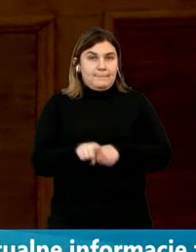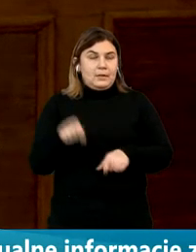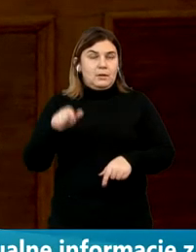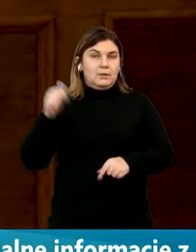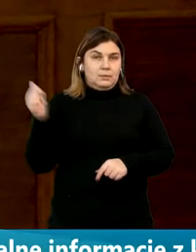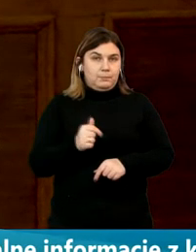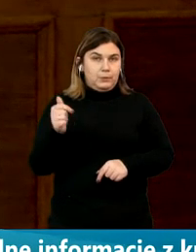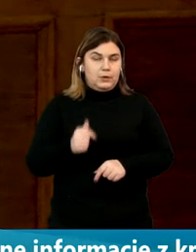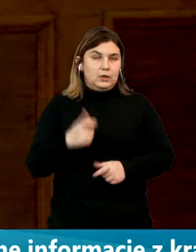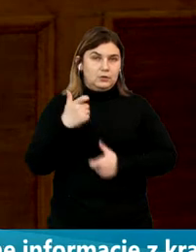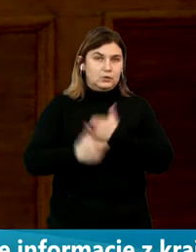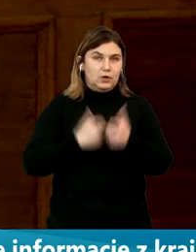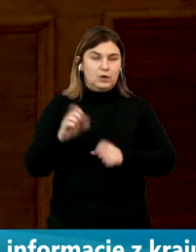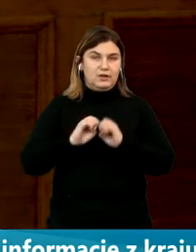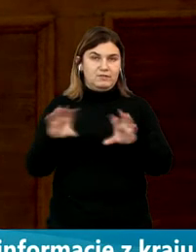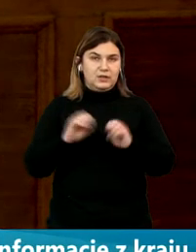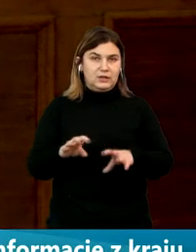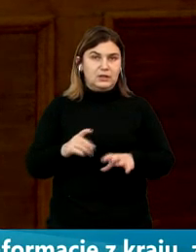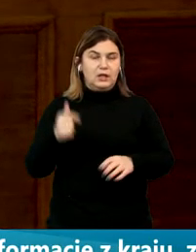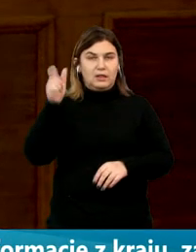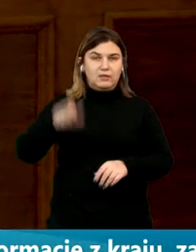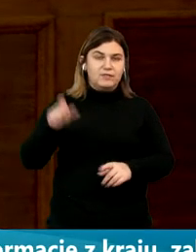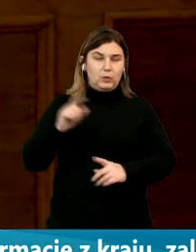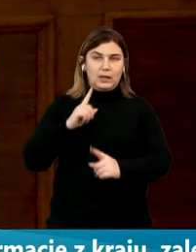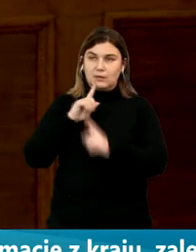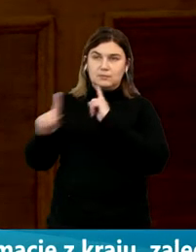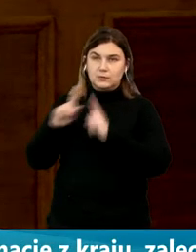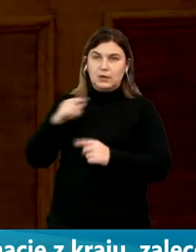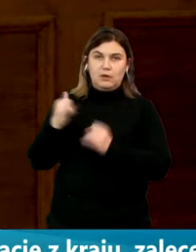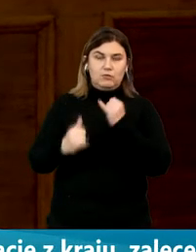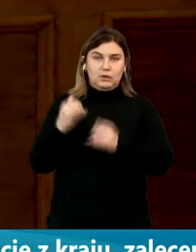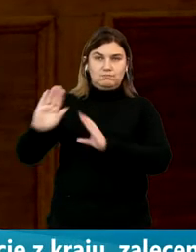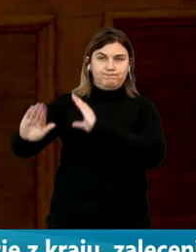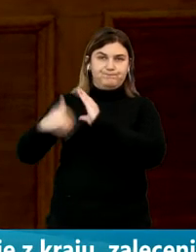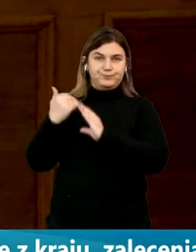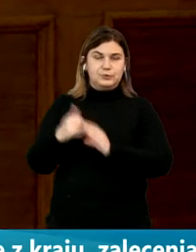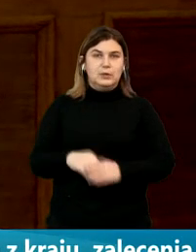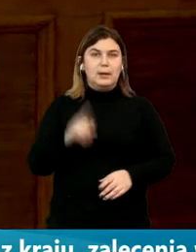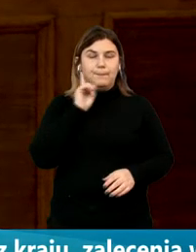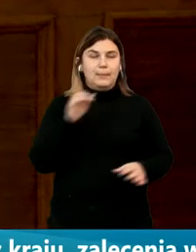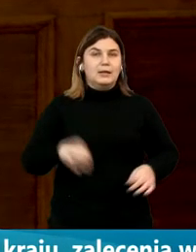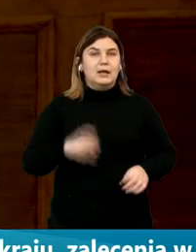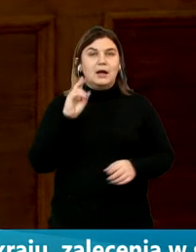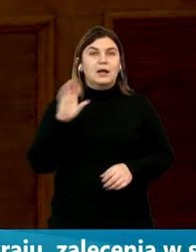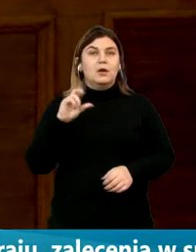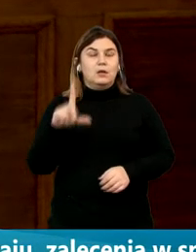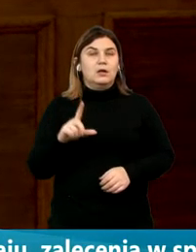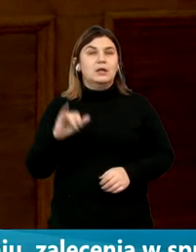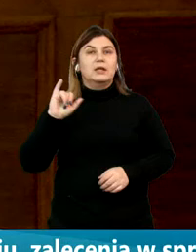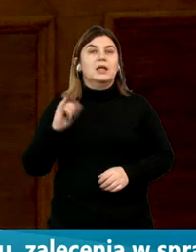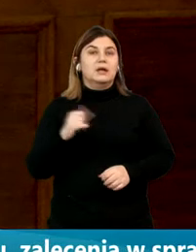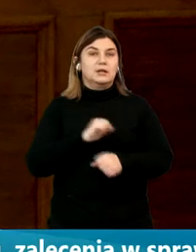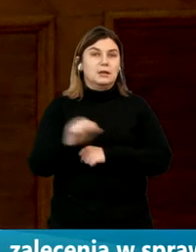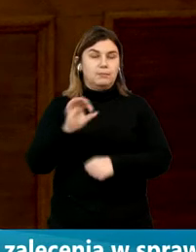to zrobione, wyjaśnimy to w indywidualnej korespondencji, jeśli Pan do mnie napisze. Pan Karol pyta, panie prezydencie, na jakim etapie są